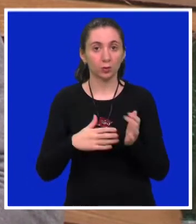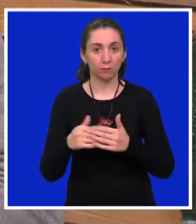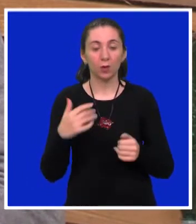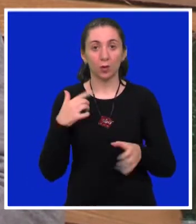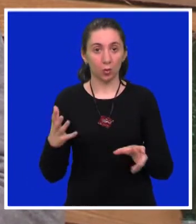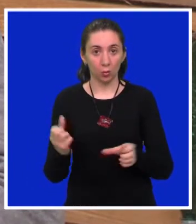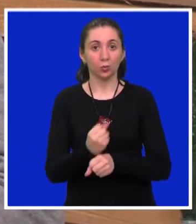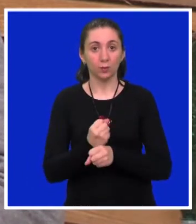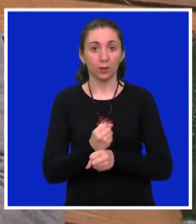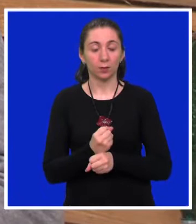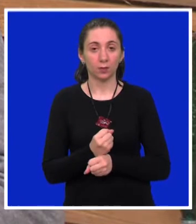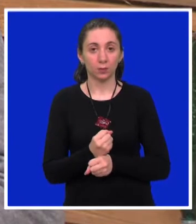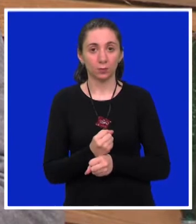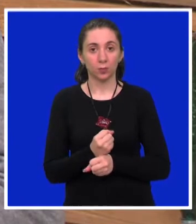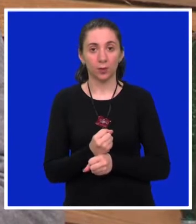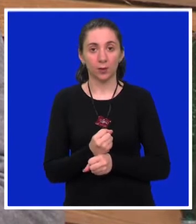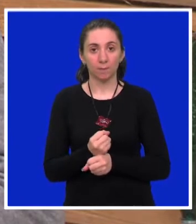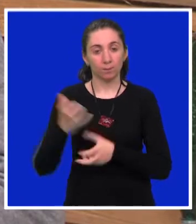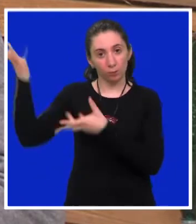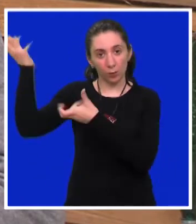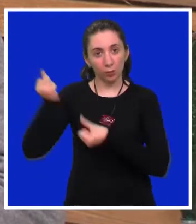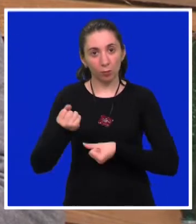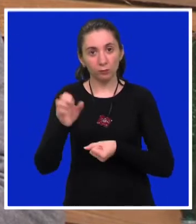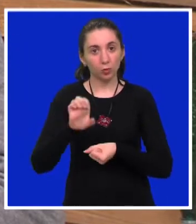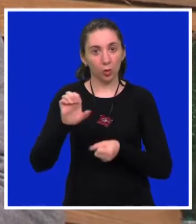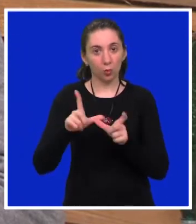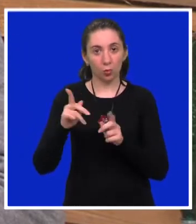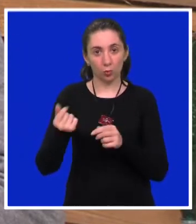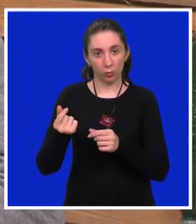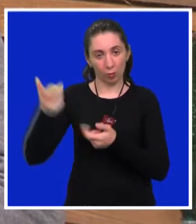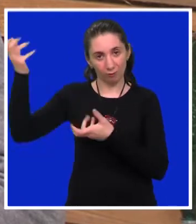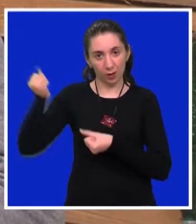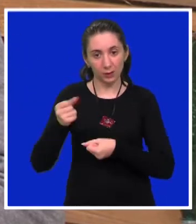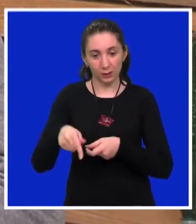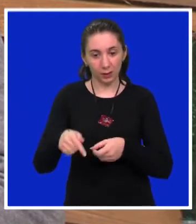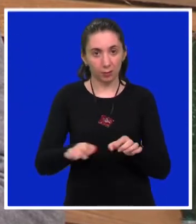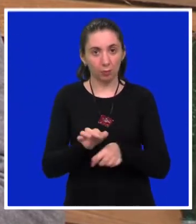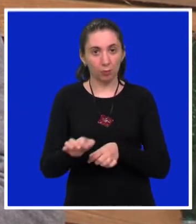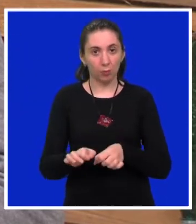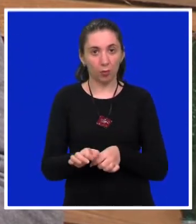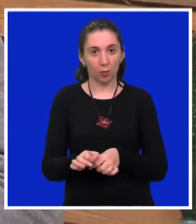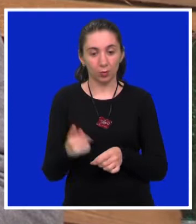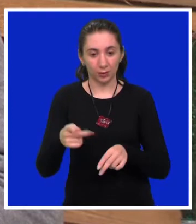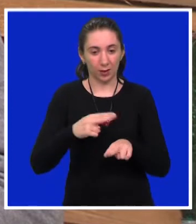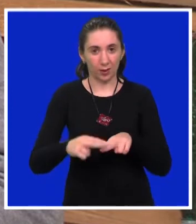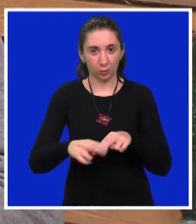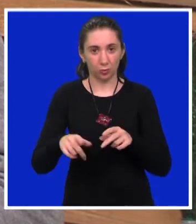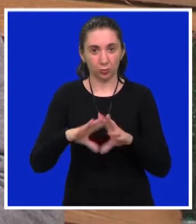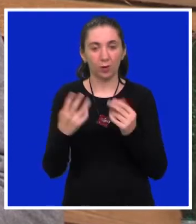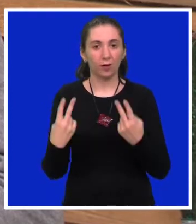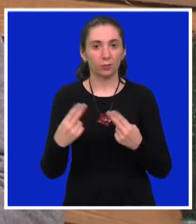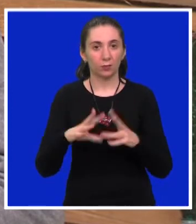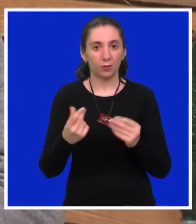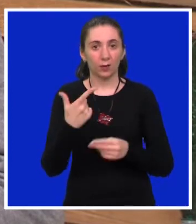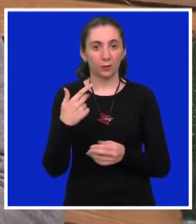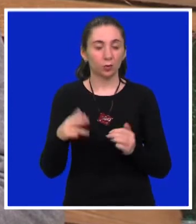kvalitetan i uspjeli smo povući europske novce za provedbu projekta, odnosno realizaciju.